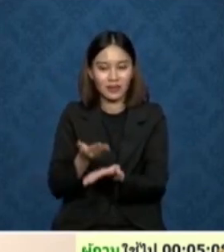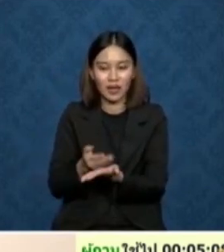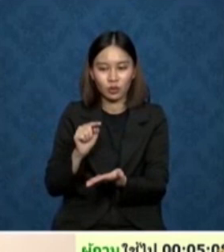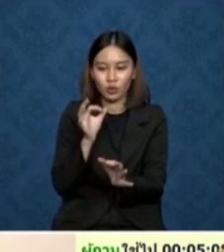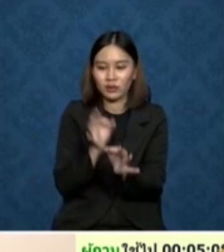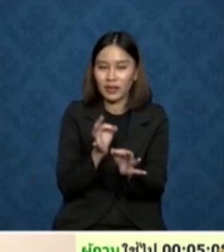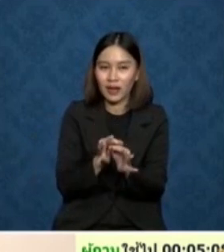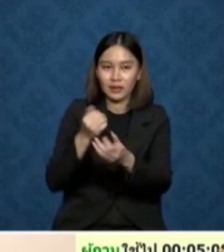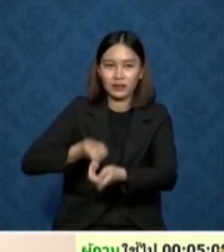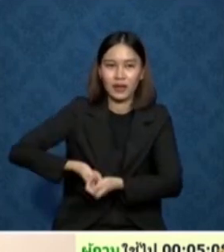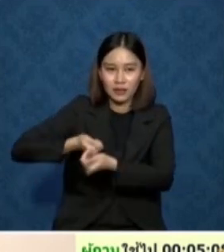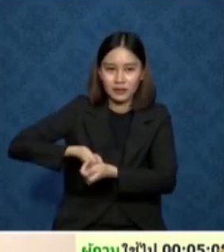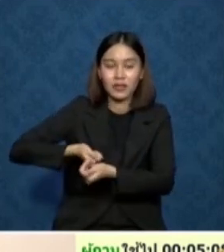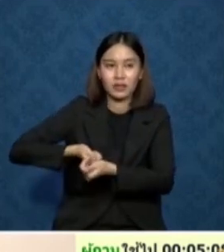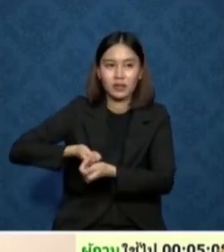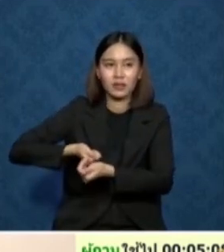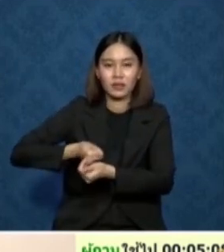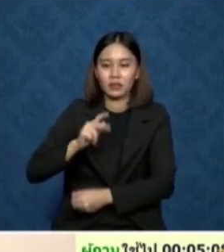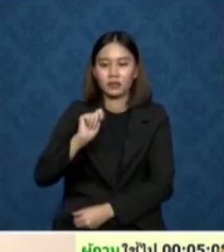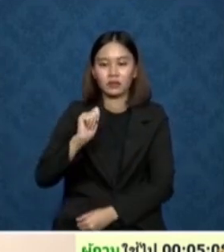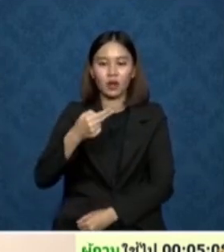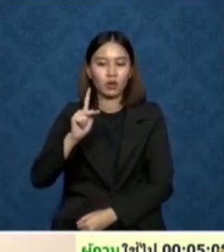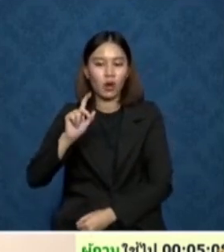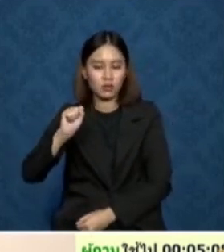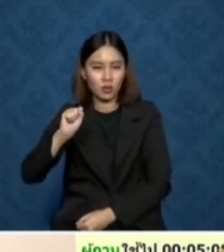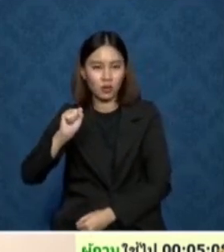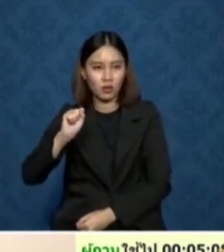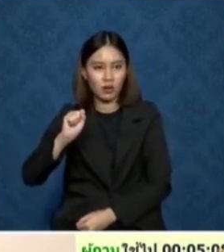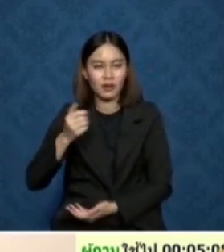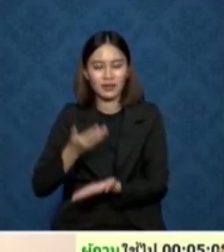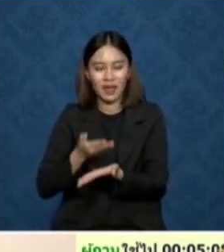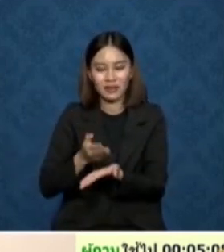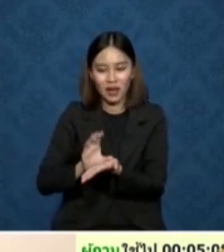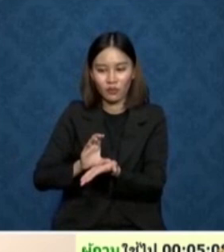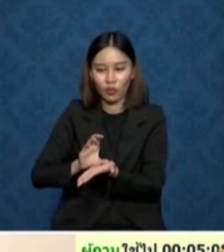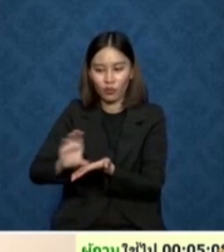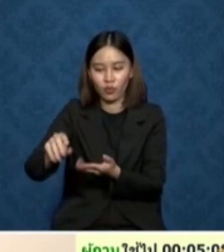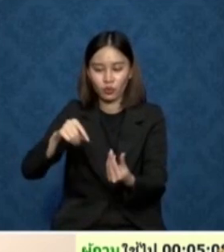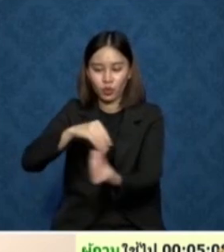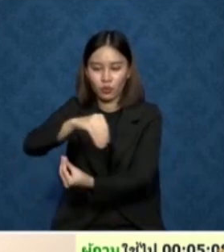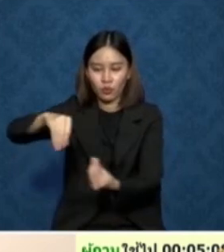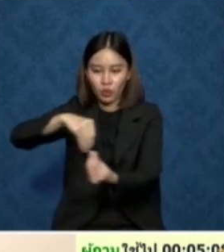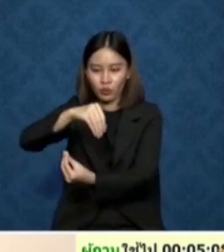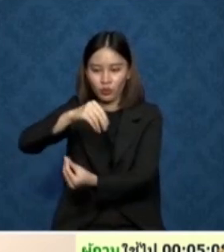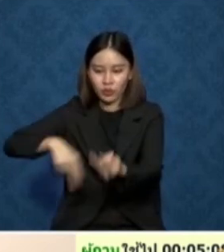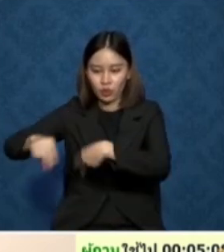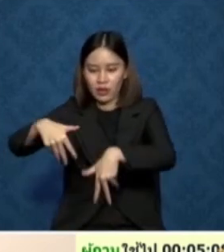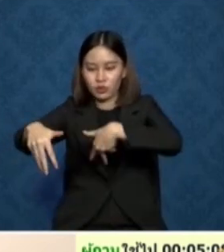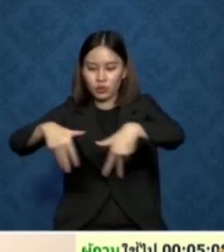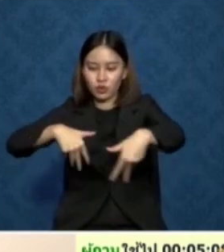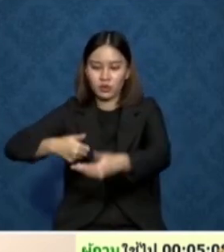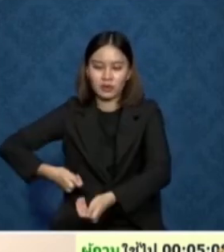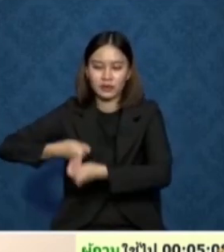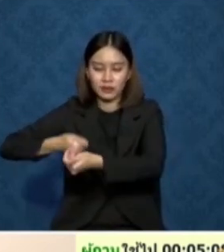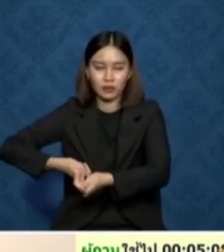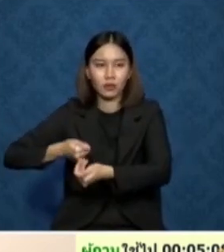จากธานการณเก BEN daw ในช่งหมนเวีญในการดูแลพี่น้เก swallowed